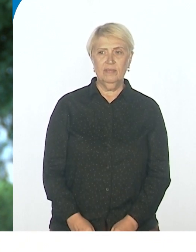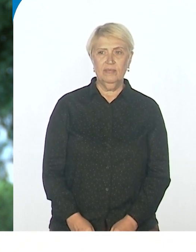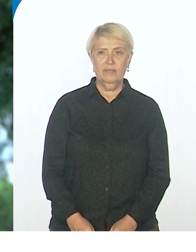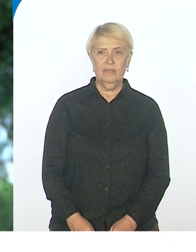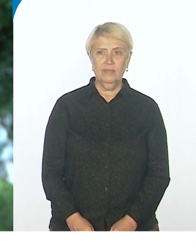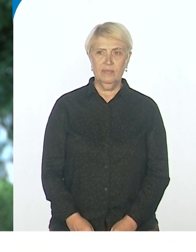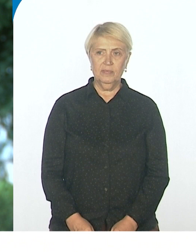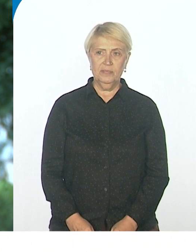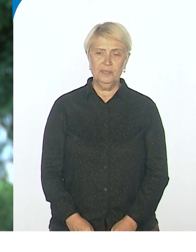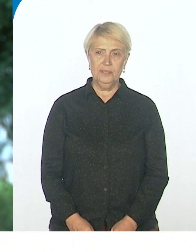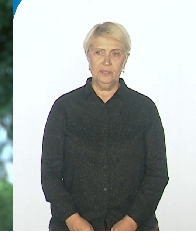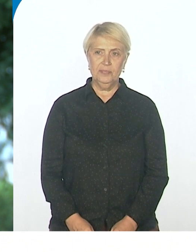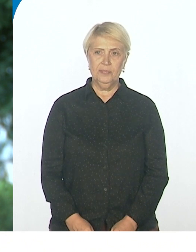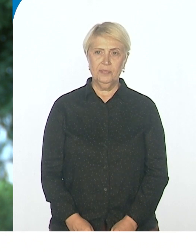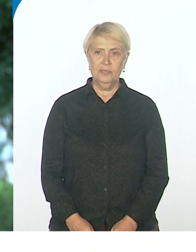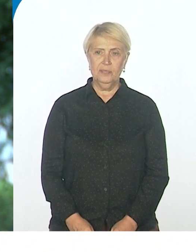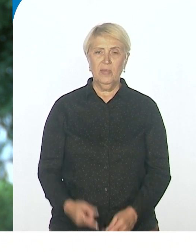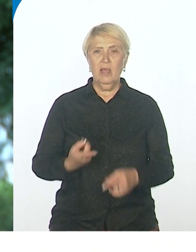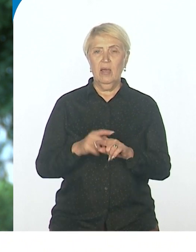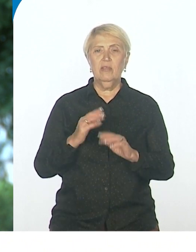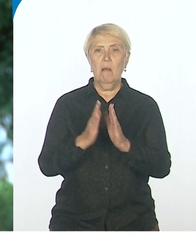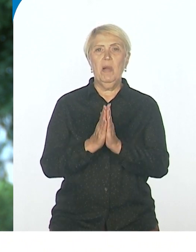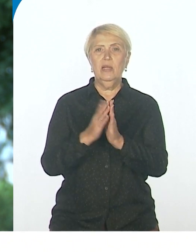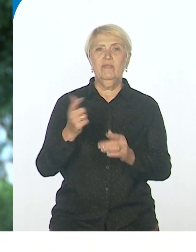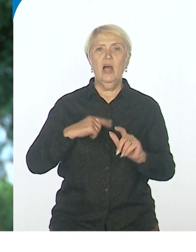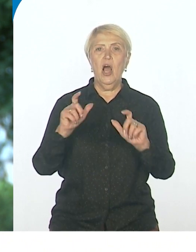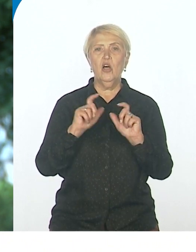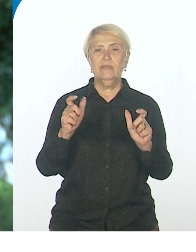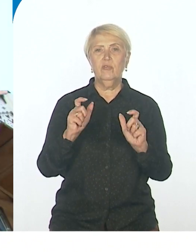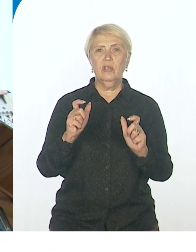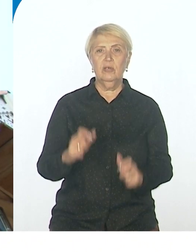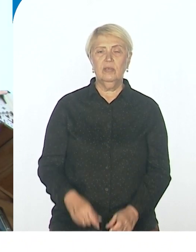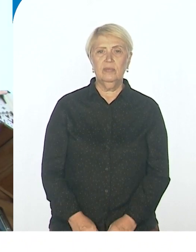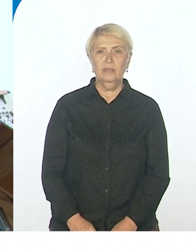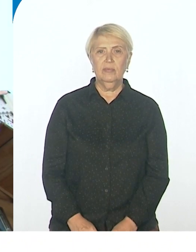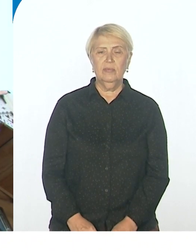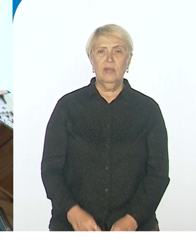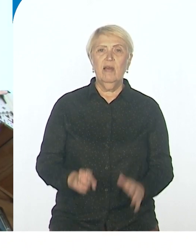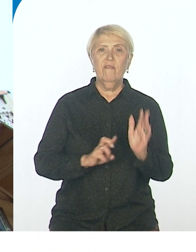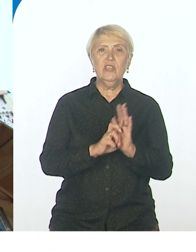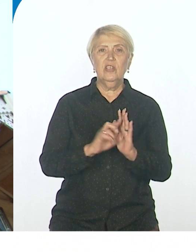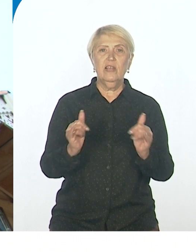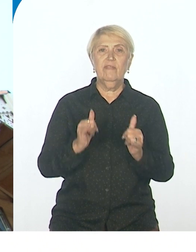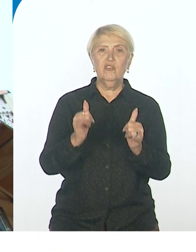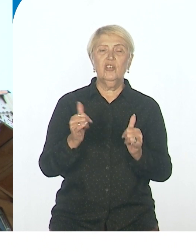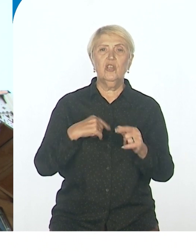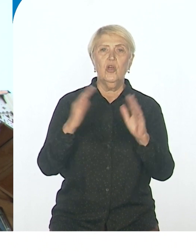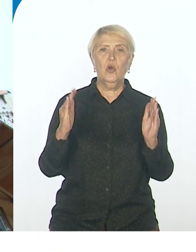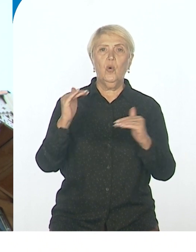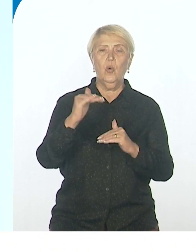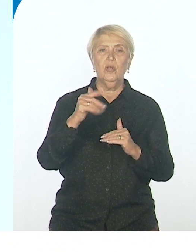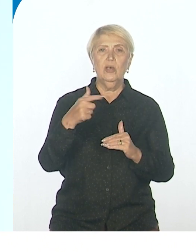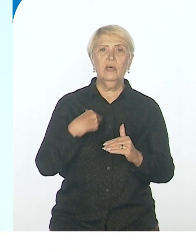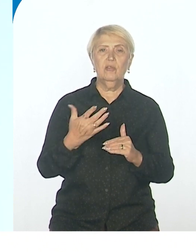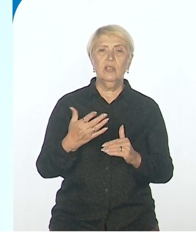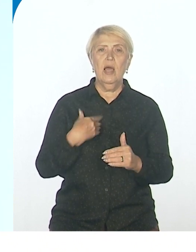как Ольга сказала, то, что это молитва в звуке. Молимся. Церковь в честь иконы Богородицы «Взыскание